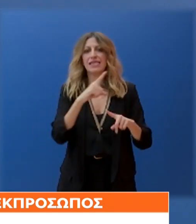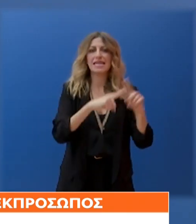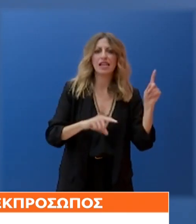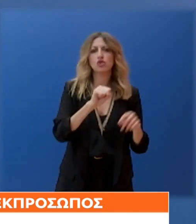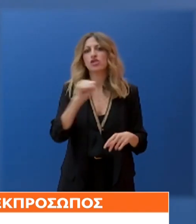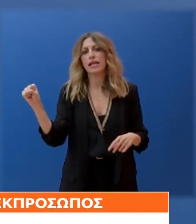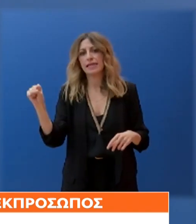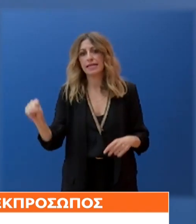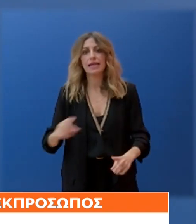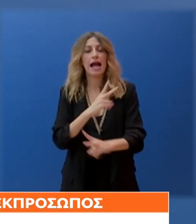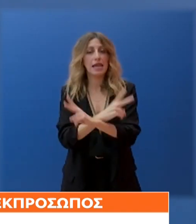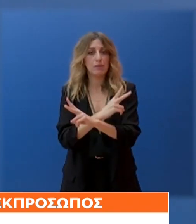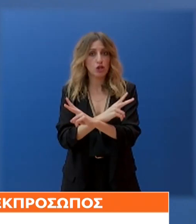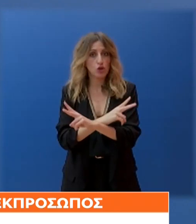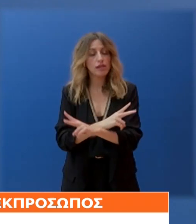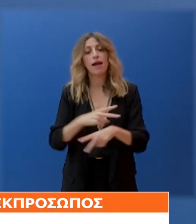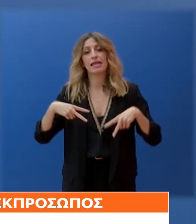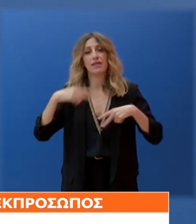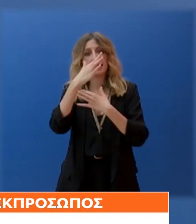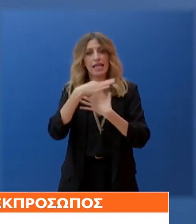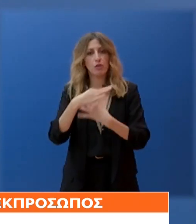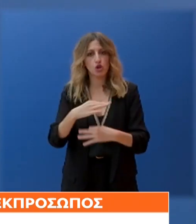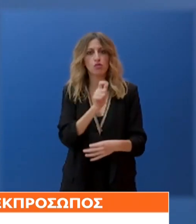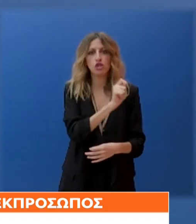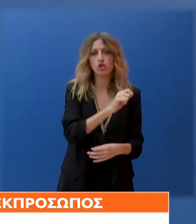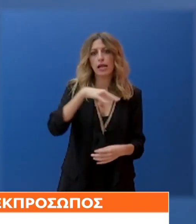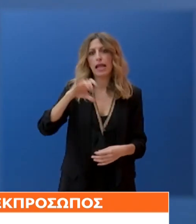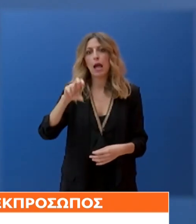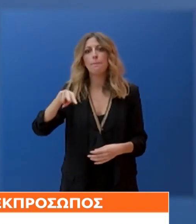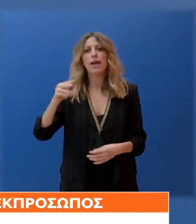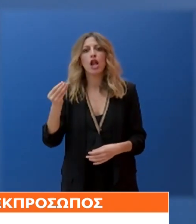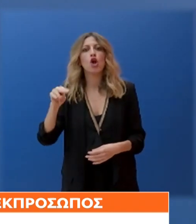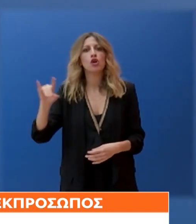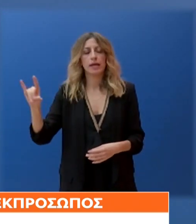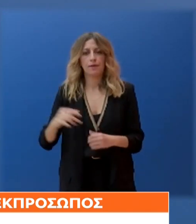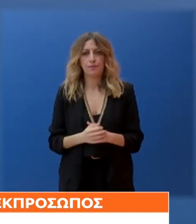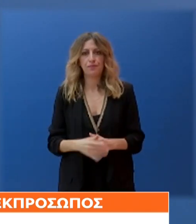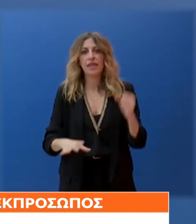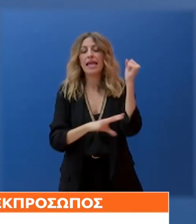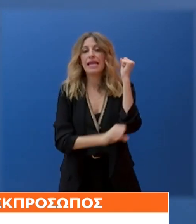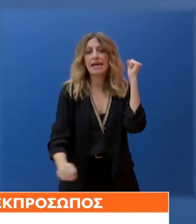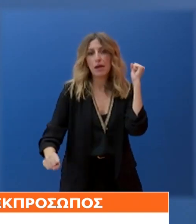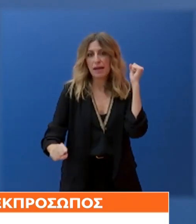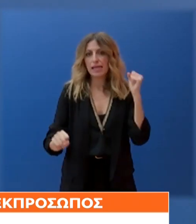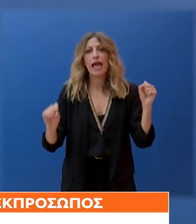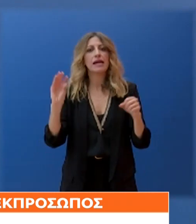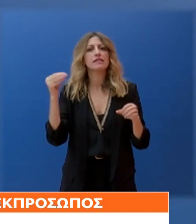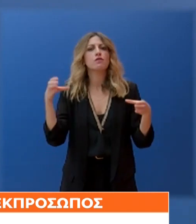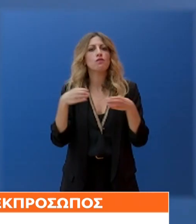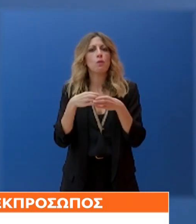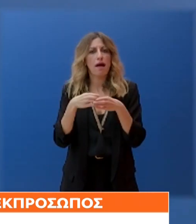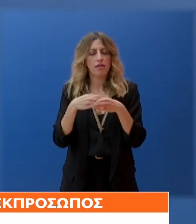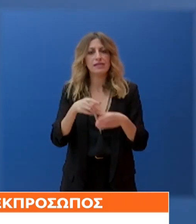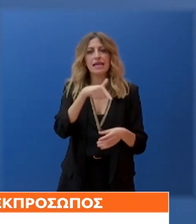Αναπληρώτρια κυβερνητική εκπρόσωπος, Αριστοτελία Πελώνη. Προτείνονται για Γραμματέας Κοινοβουλευτικής Ομάδας,